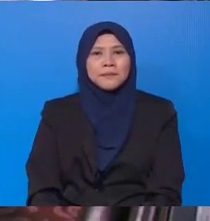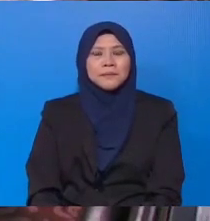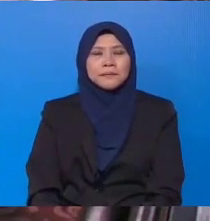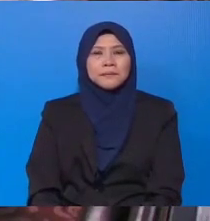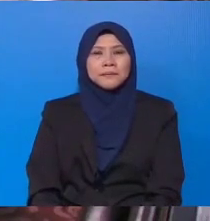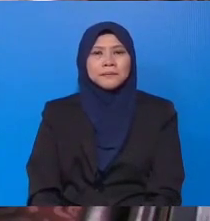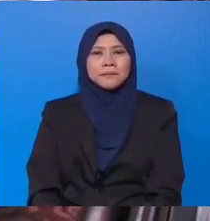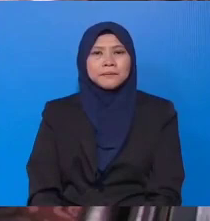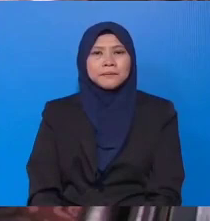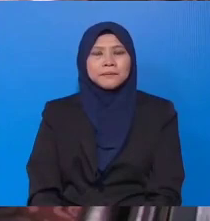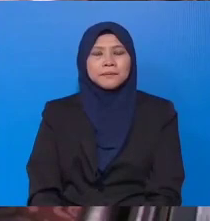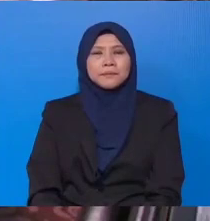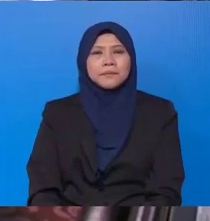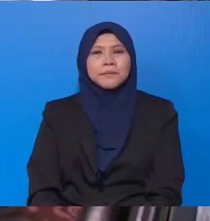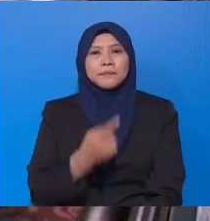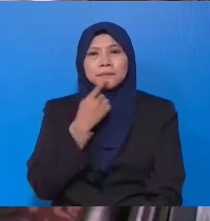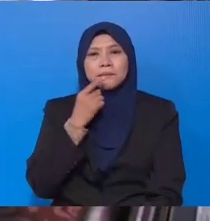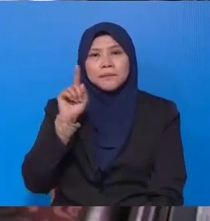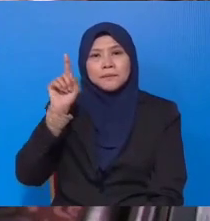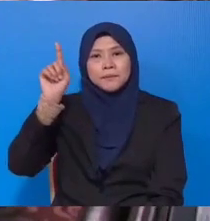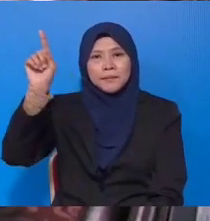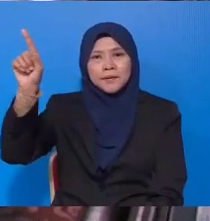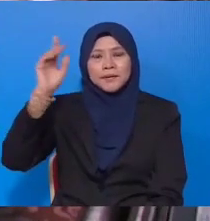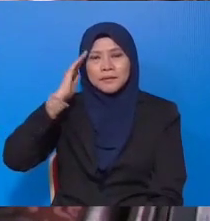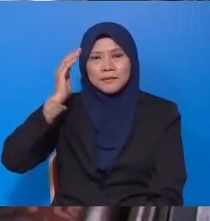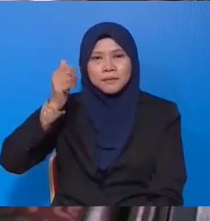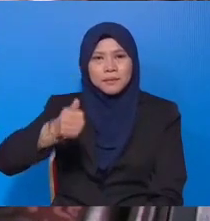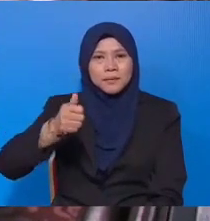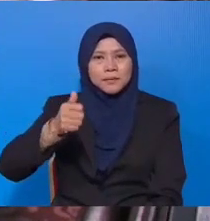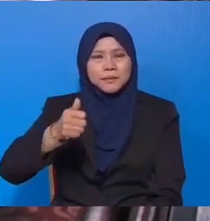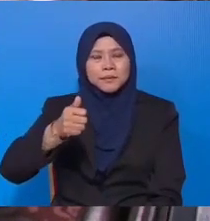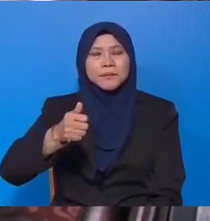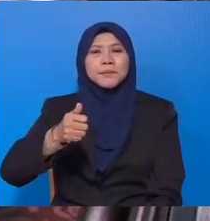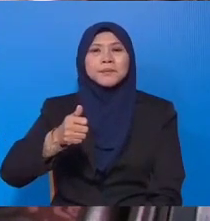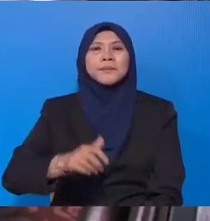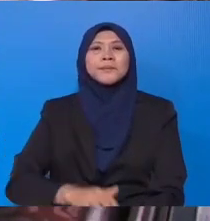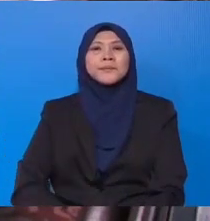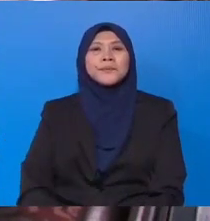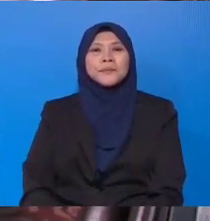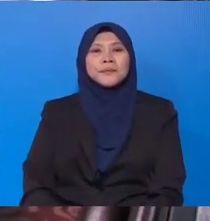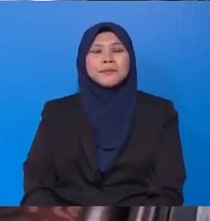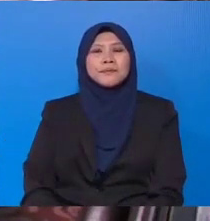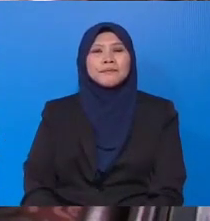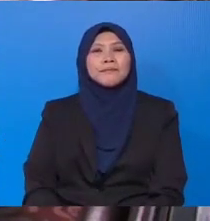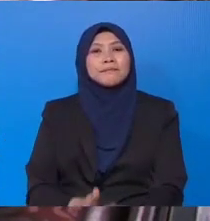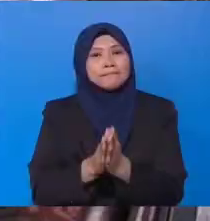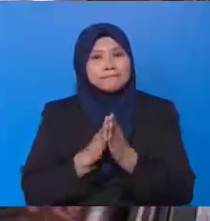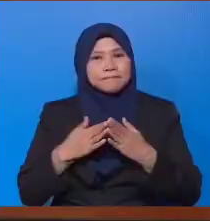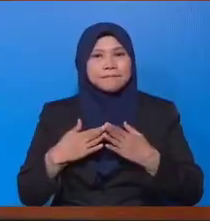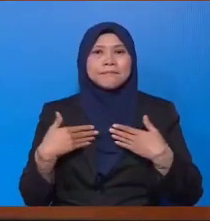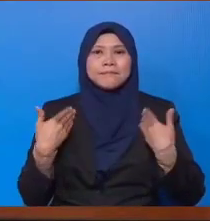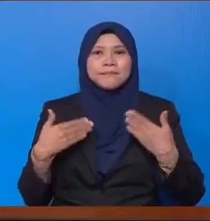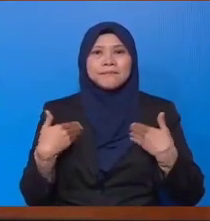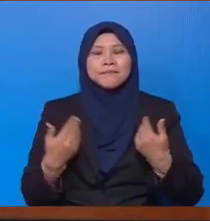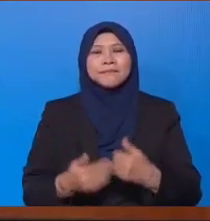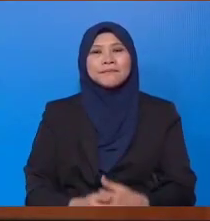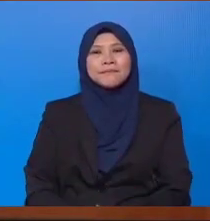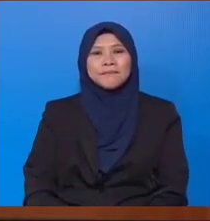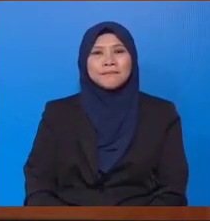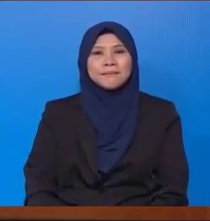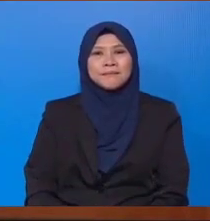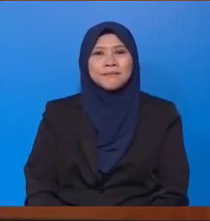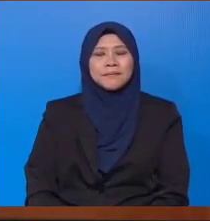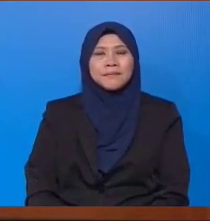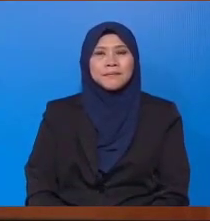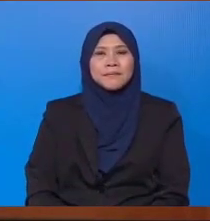a smile rahmanir rahiim Assalamu'alaikum warahmatullahi wabarakatuh salam sejahtera atau yang kasih